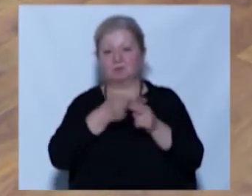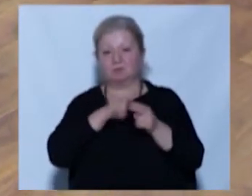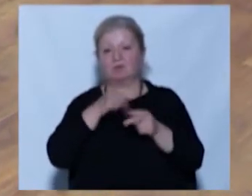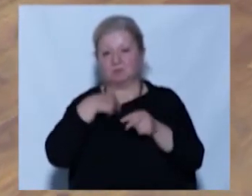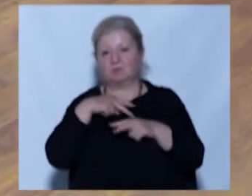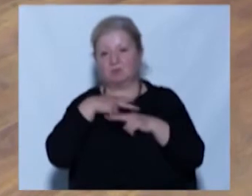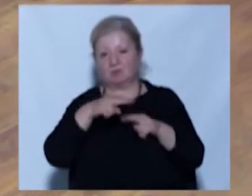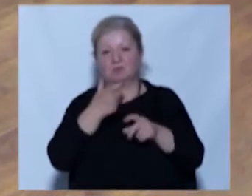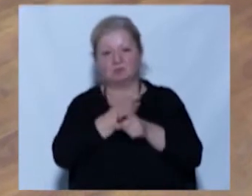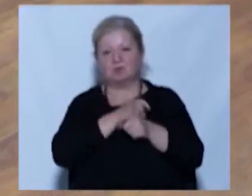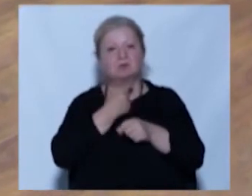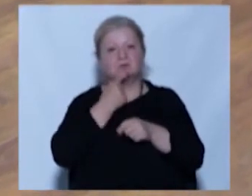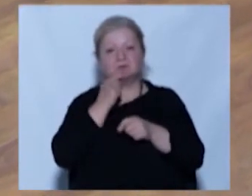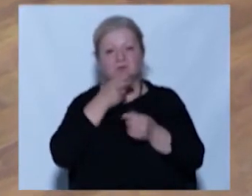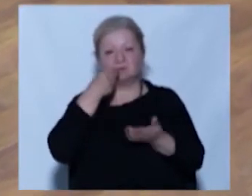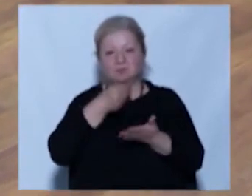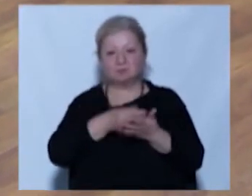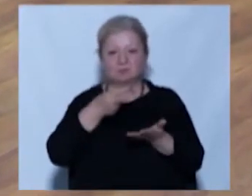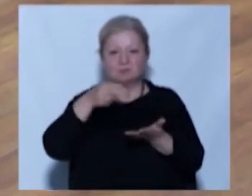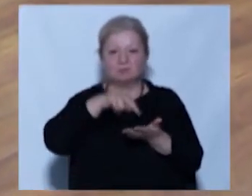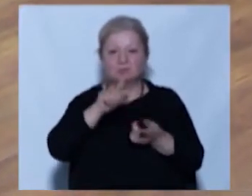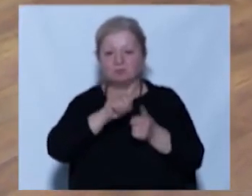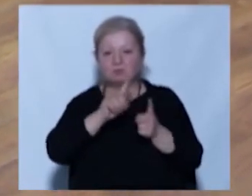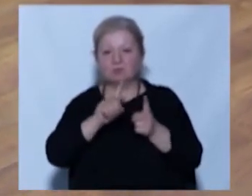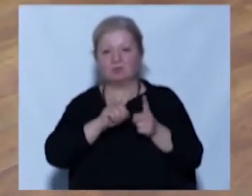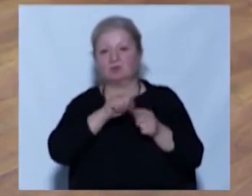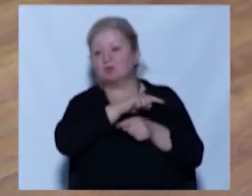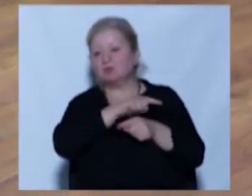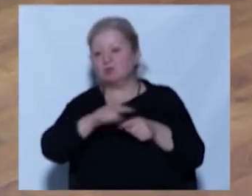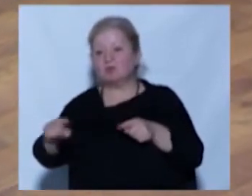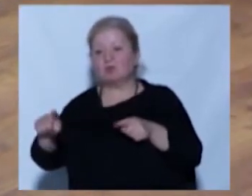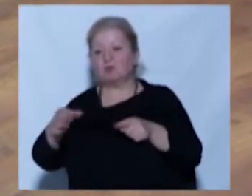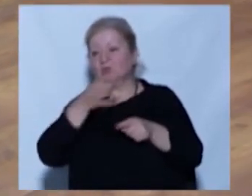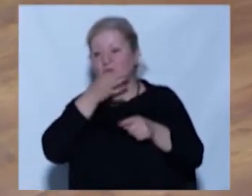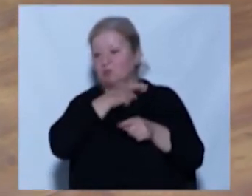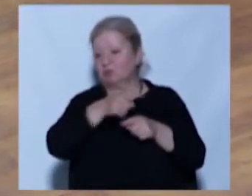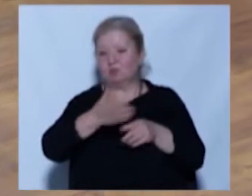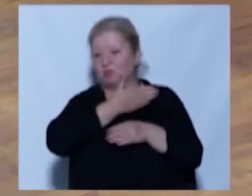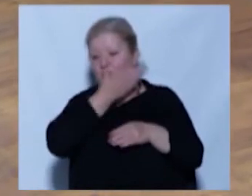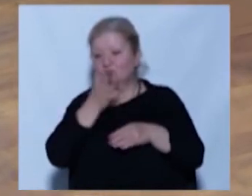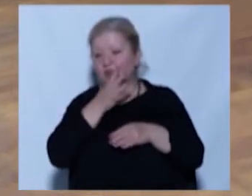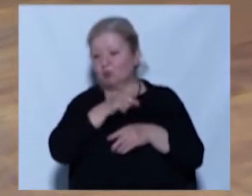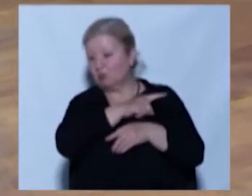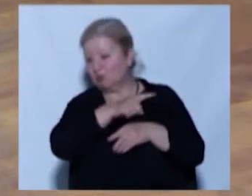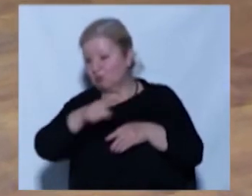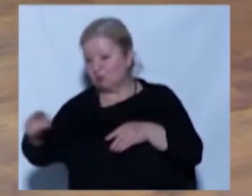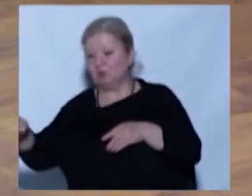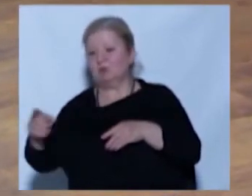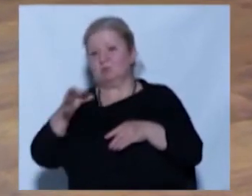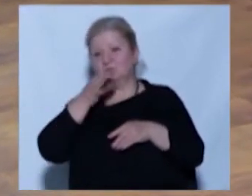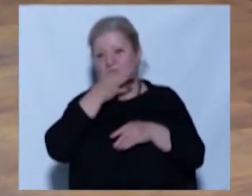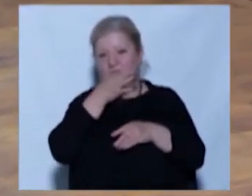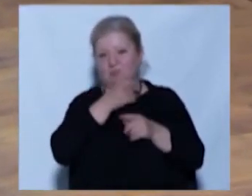უნდა მეც, ჩვენ ყველას გვიჭირს შევაფასოთ, სანამ გარკვეული დრო არ გავა, სანამ